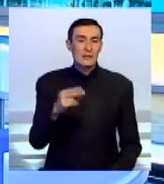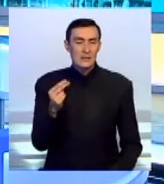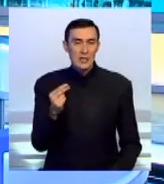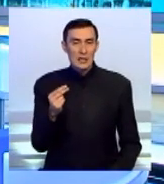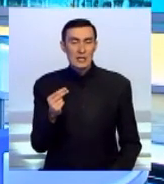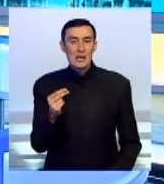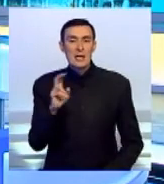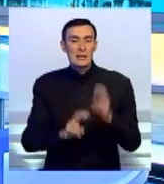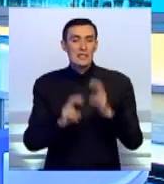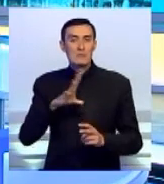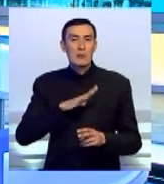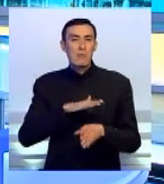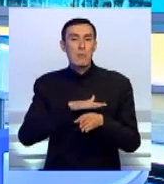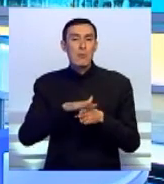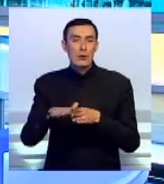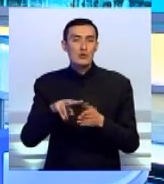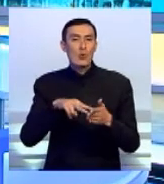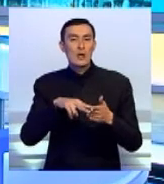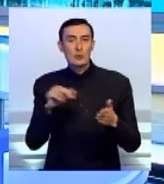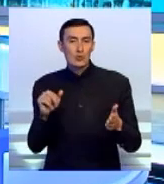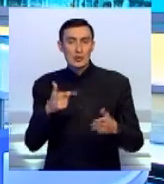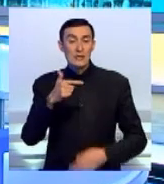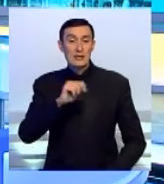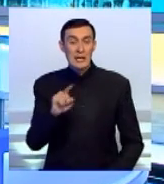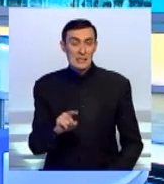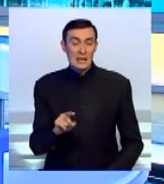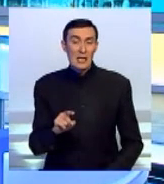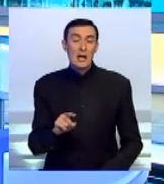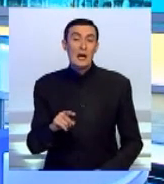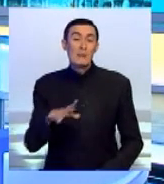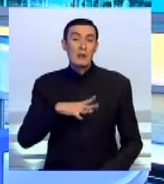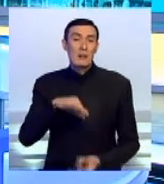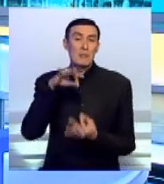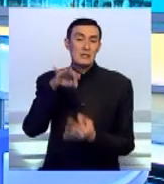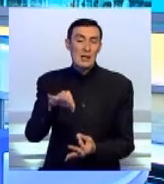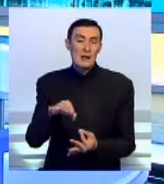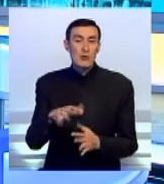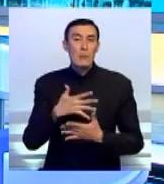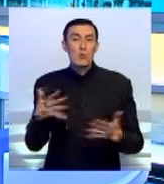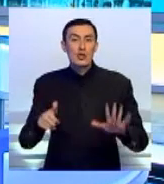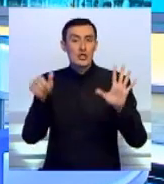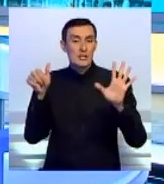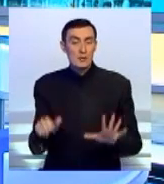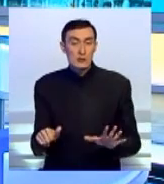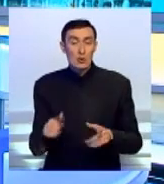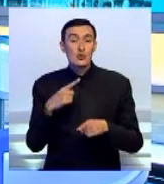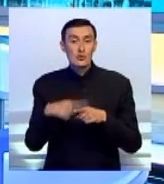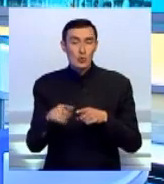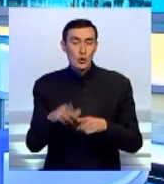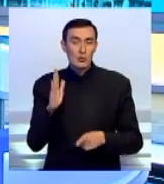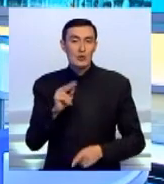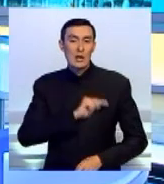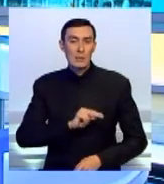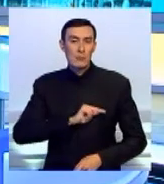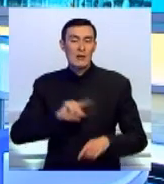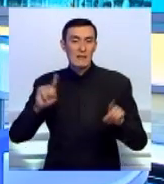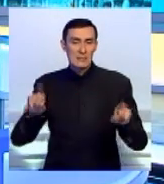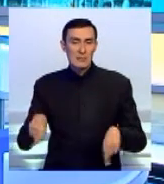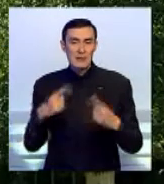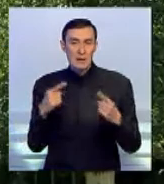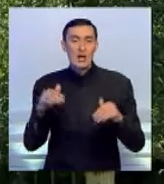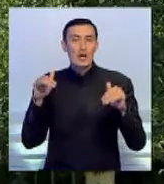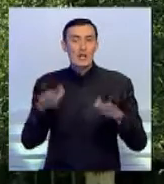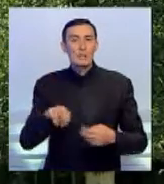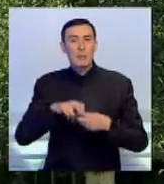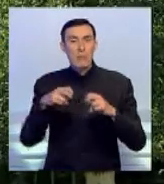объект полностью отключили от голубого топлива. ТЭЦ простаивала больше полугода, но в ближайшие дни работа там будет возобновлена.